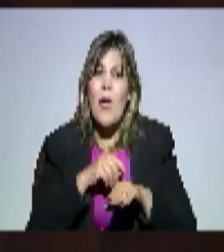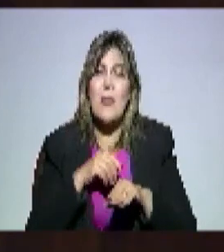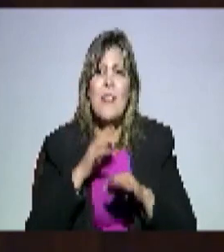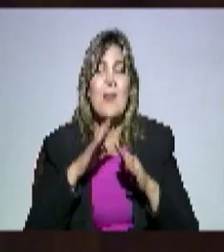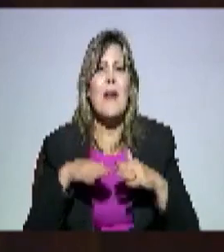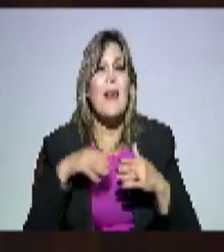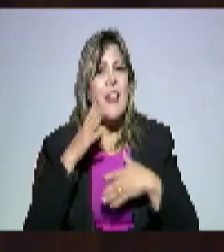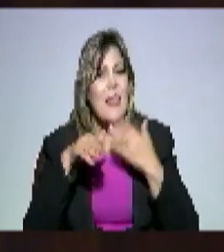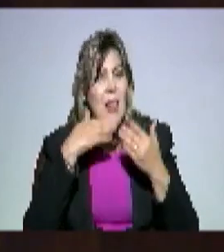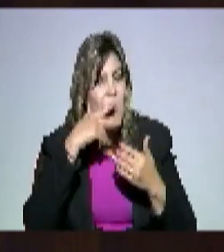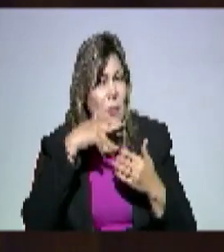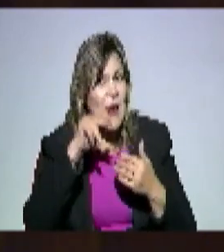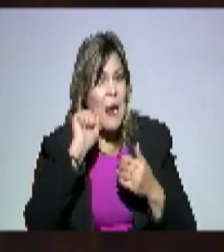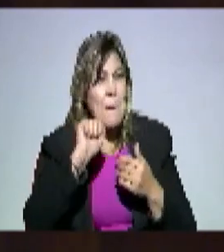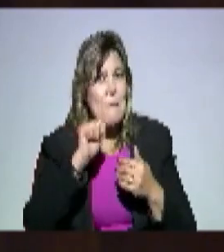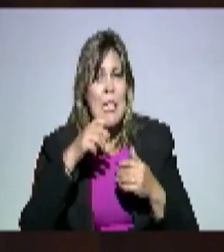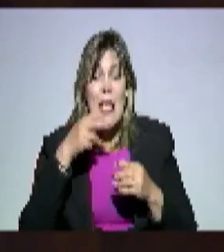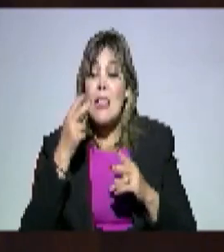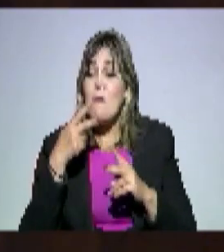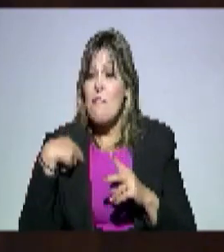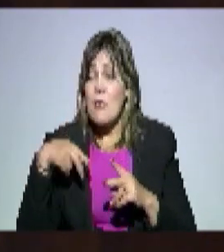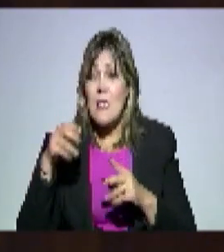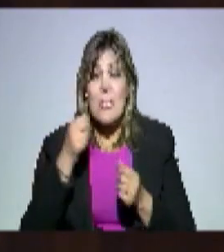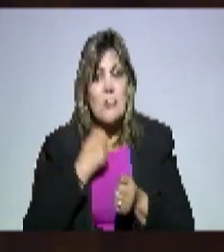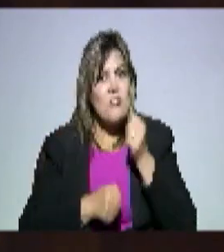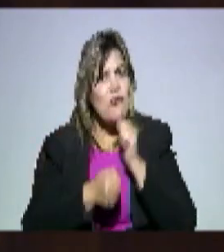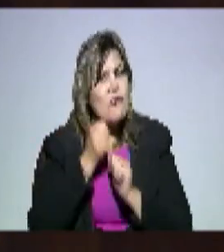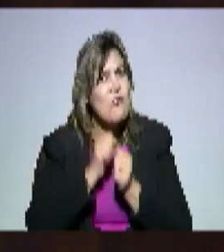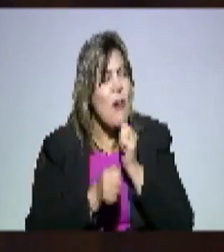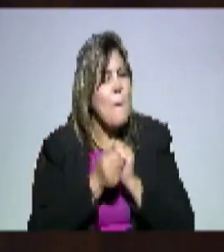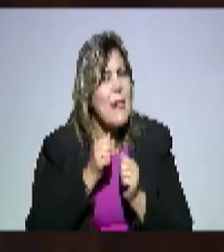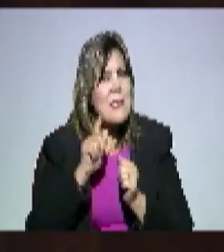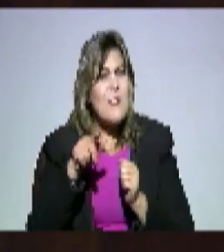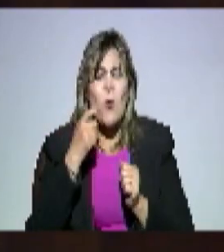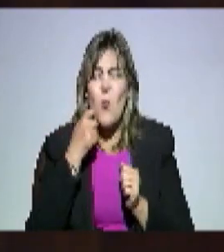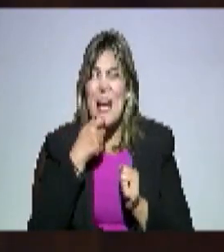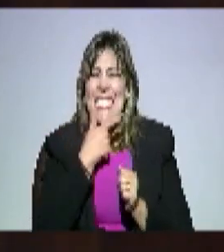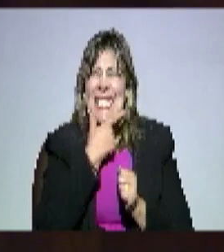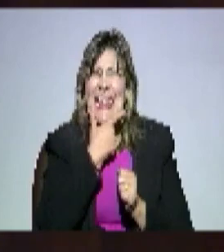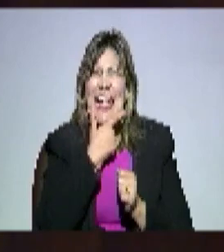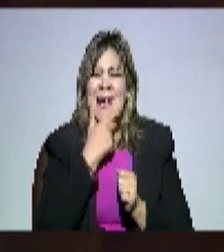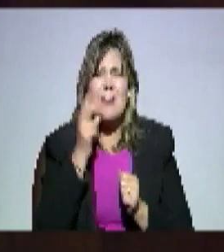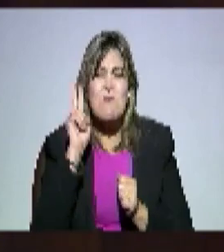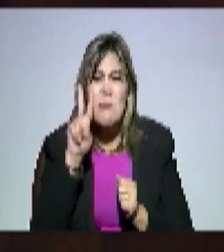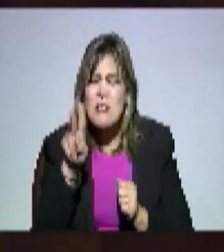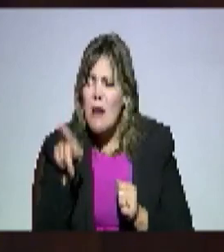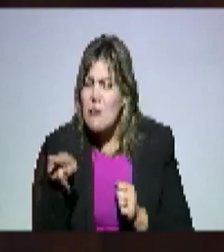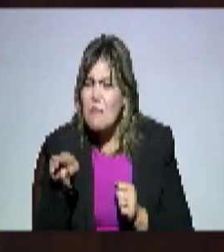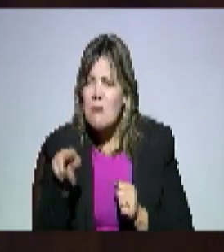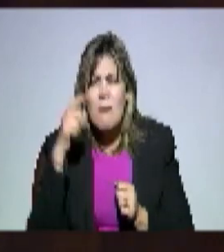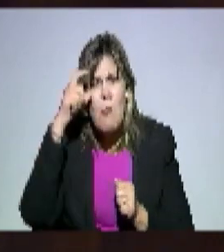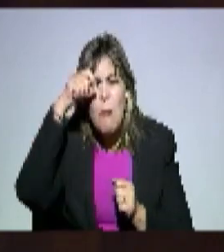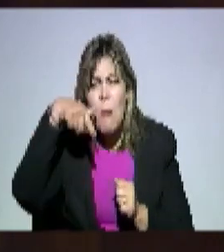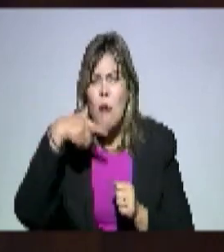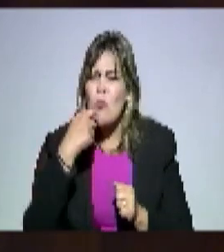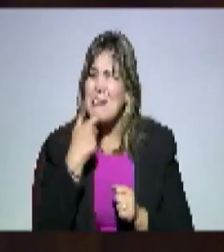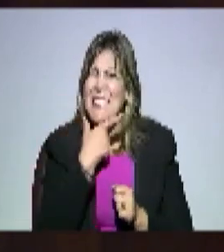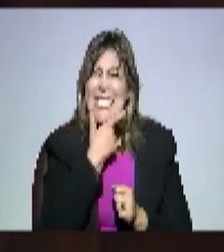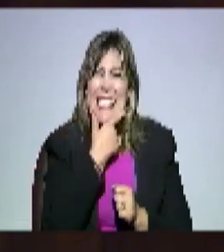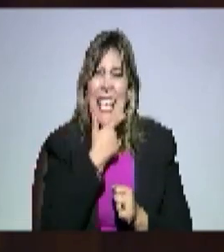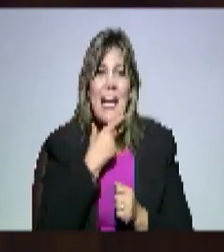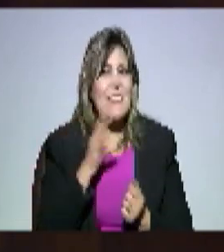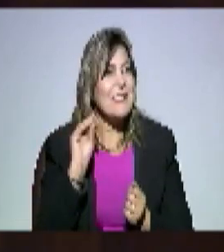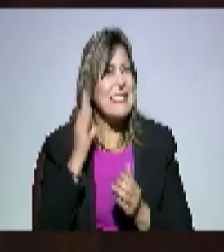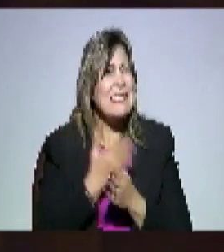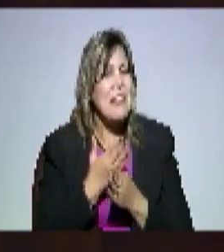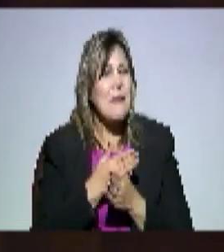من تلاميذ والشمامسه اللي واقفين حواليه لقوه بيبتسم وما كانتش من عاده البابا كرولوس انه يبتسم فبعد العشيه راح